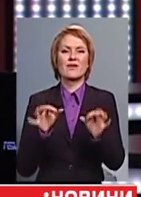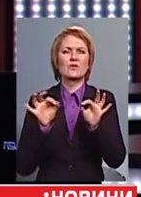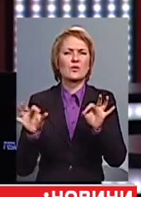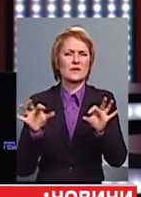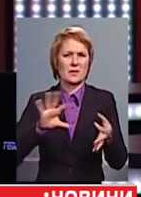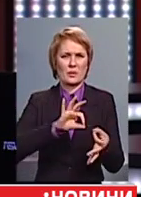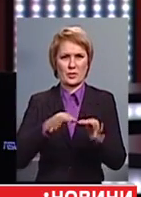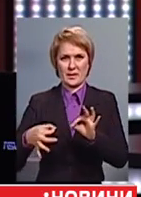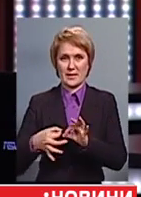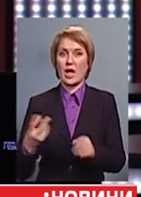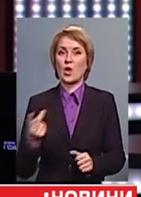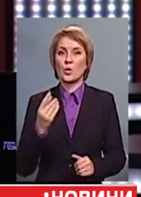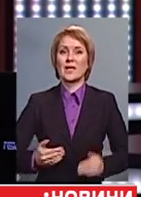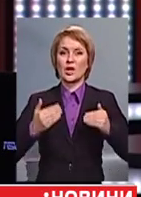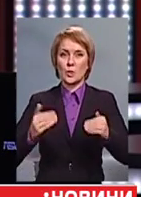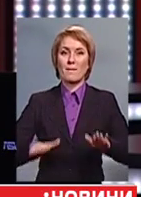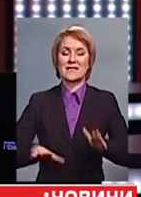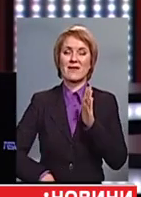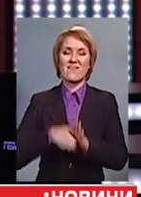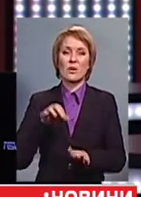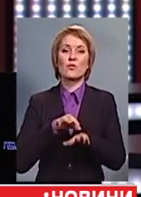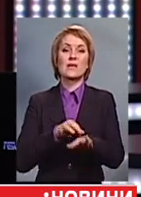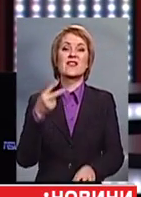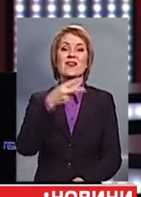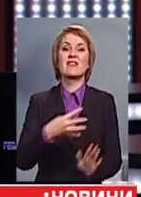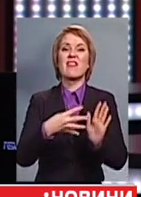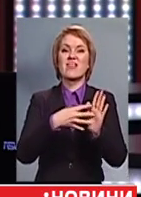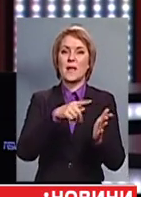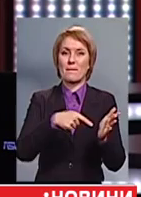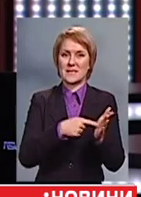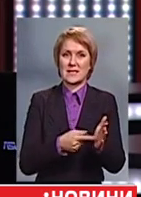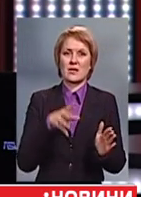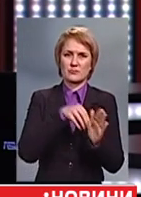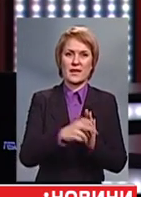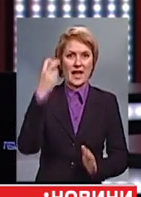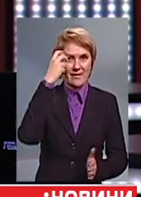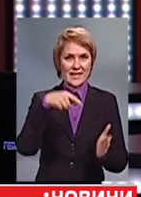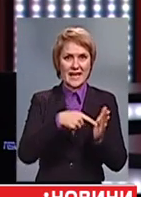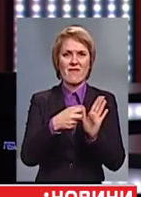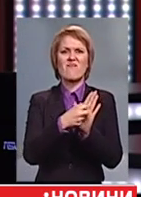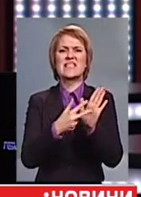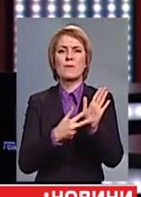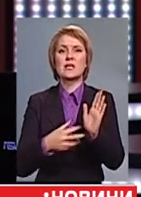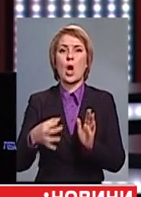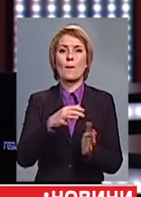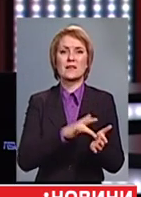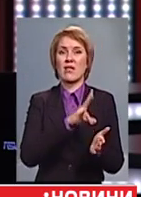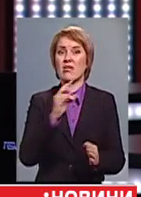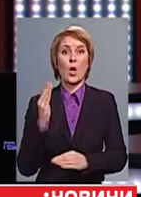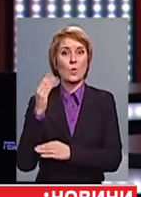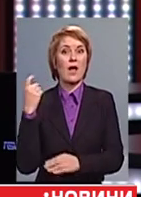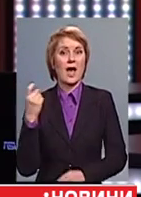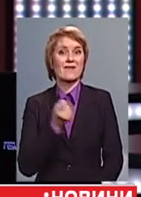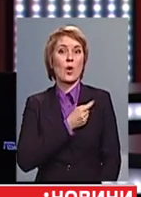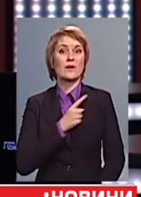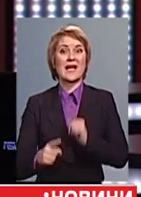Другий тур місцевих виборів відбувається у 29 містах, зокрема і у Києві та 18 обласних центрах. Не голосують Харків, Одеса і